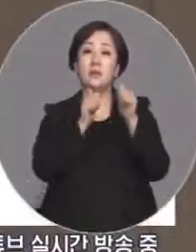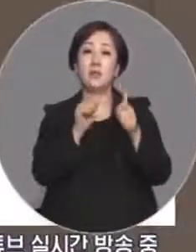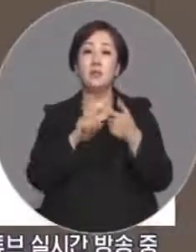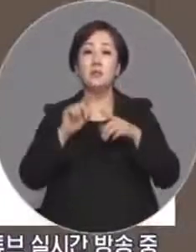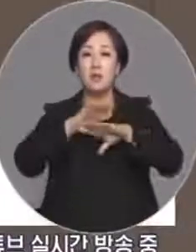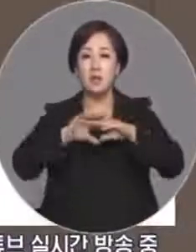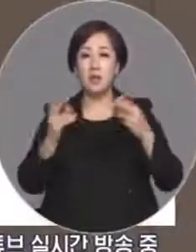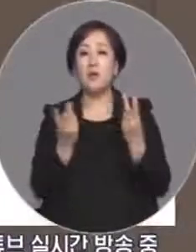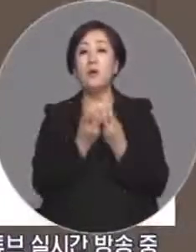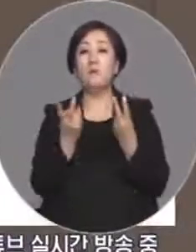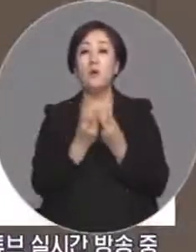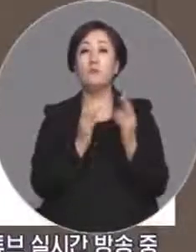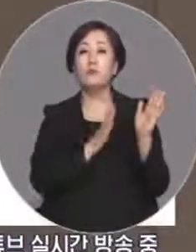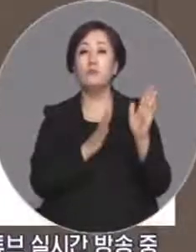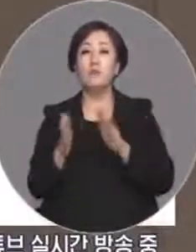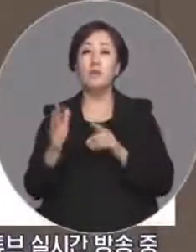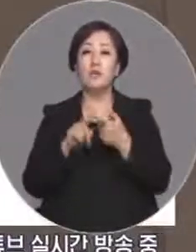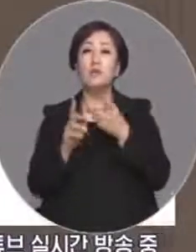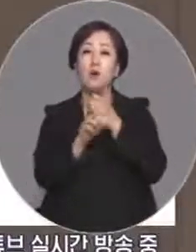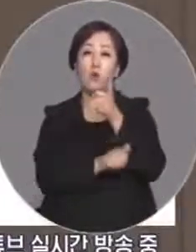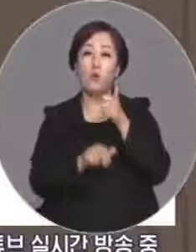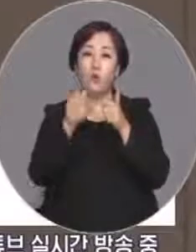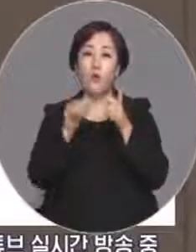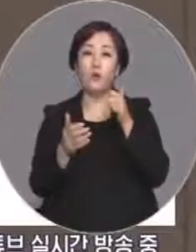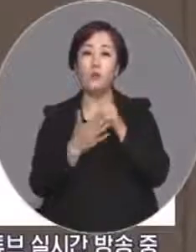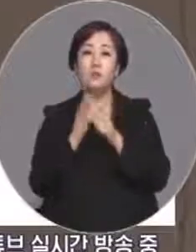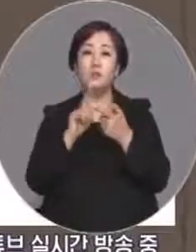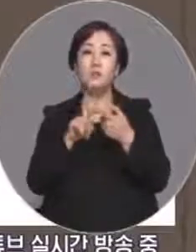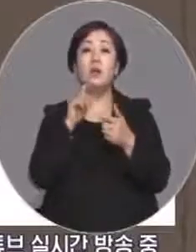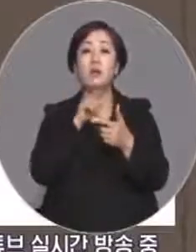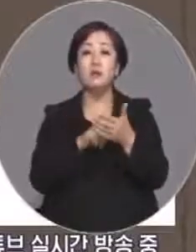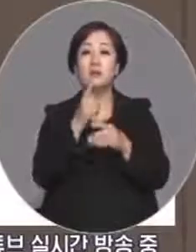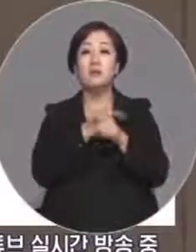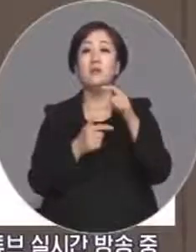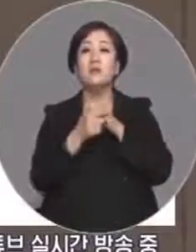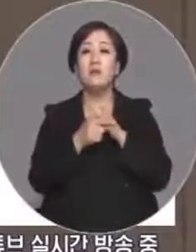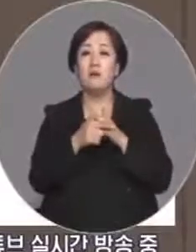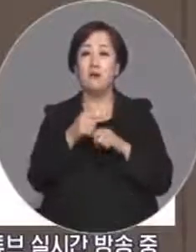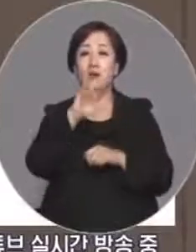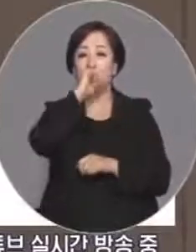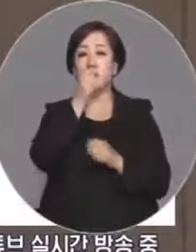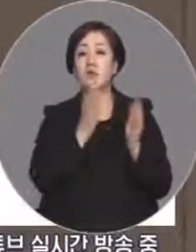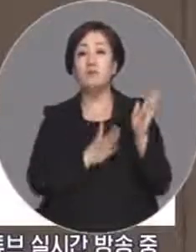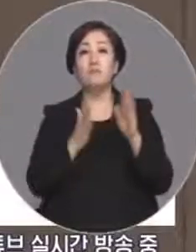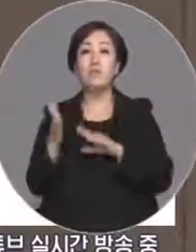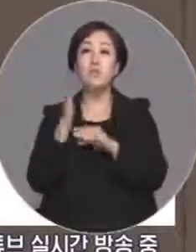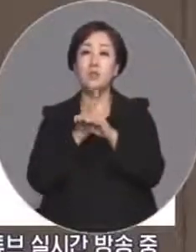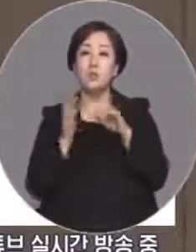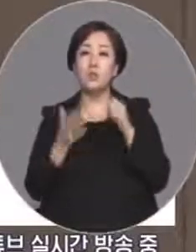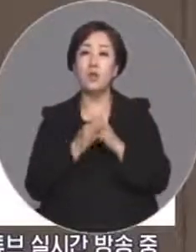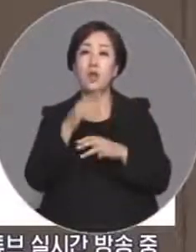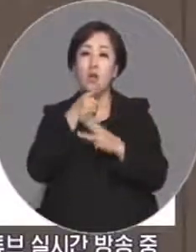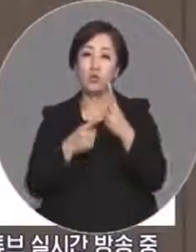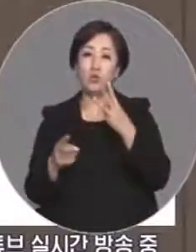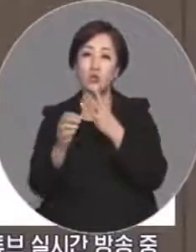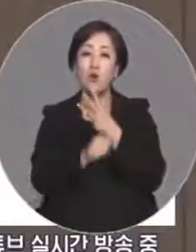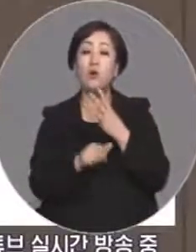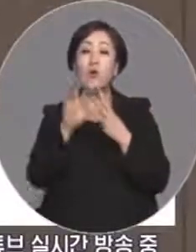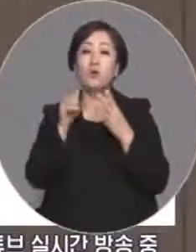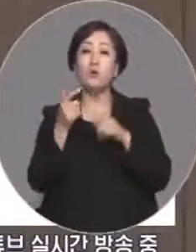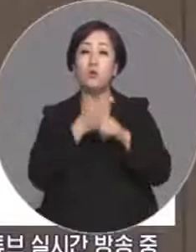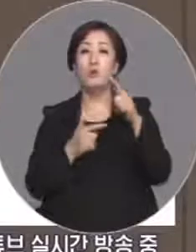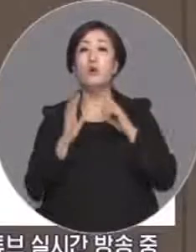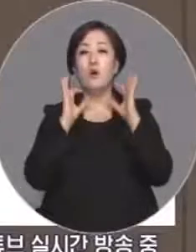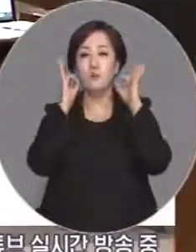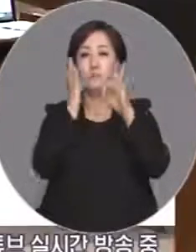위해 집행부가 원포인트 추경안을 다시 마련한 만큼 군 의회도